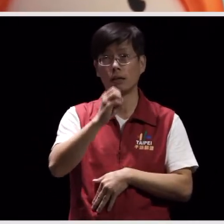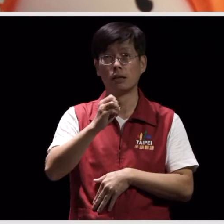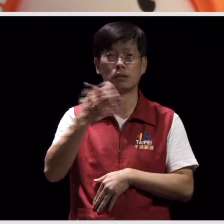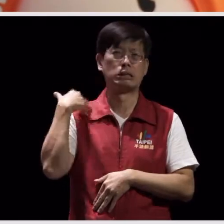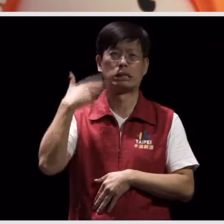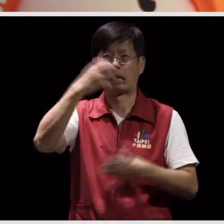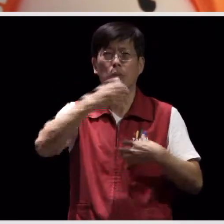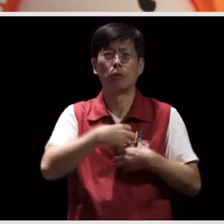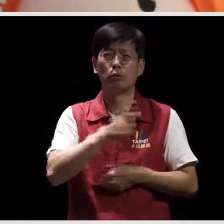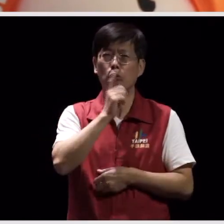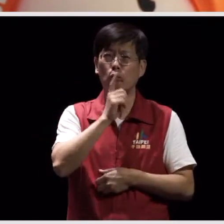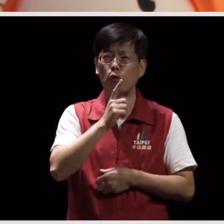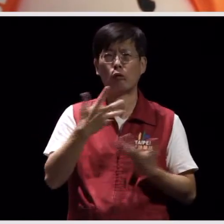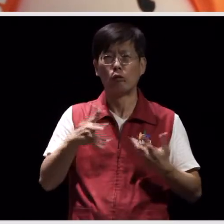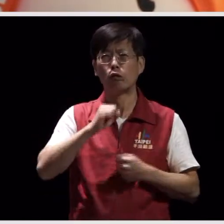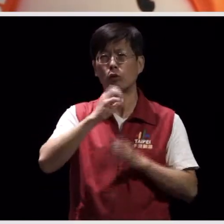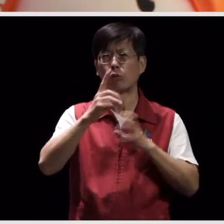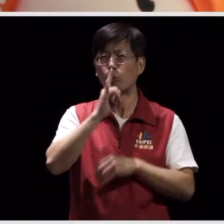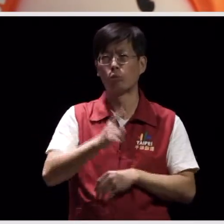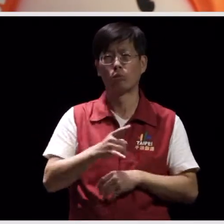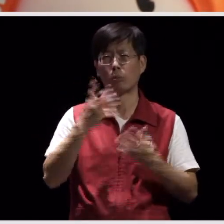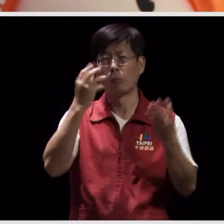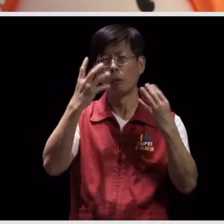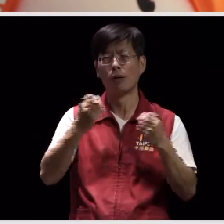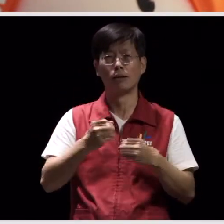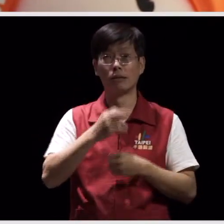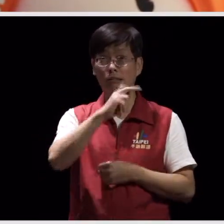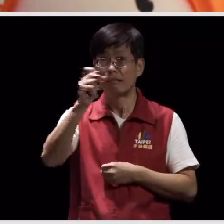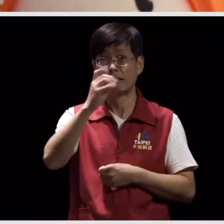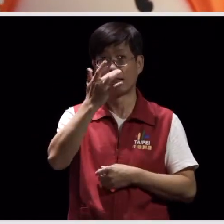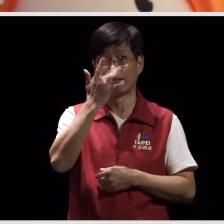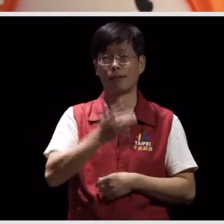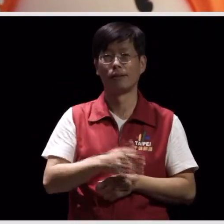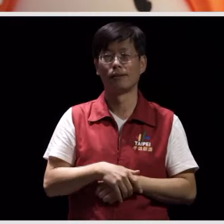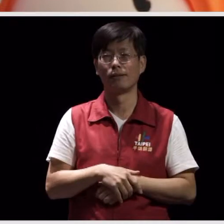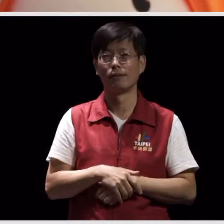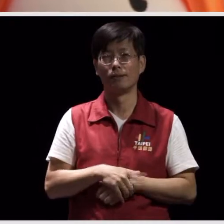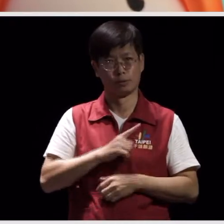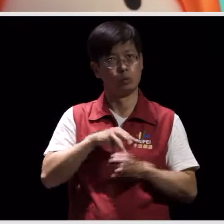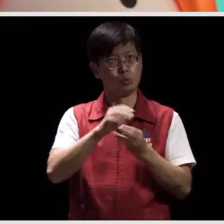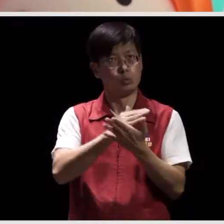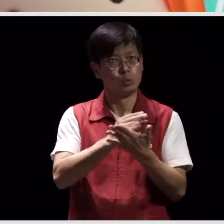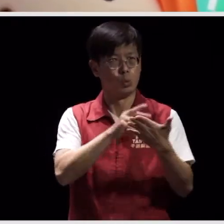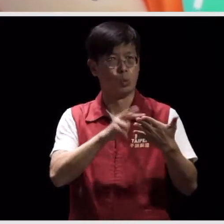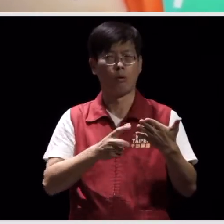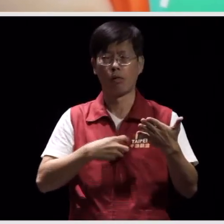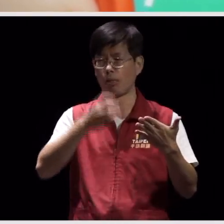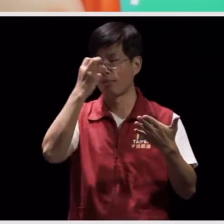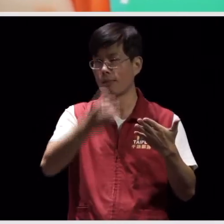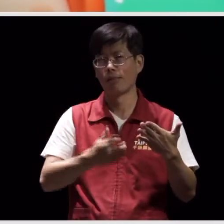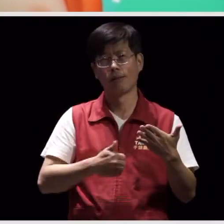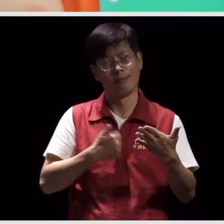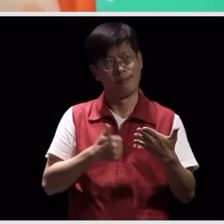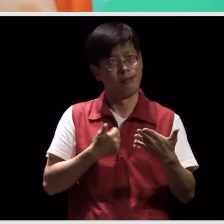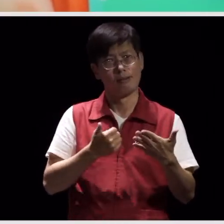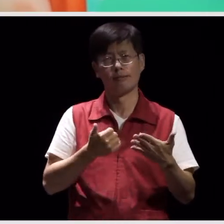兵，你知道，讲话还有点那种台湾国语这样，他完全都不会讲英文哦。然后他有出书，我就看，我觉得太不可思议了，你知道，完